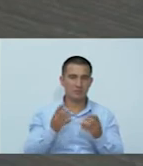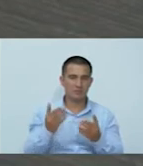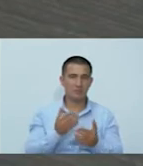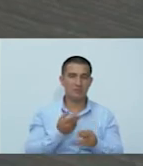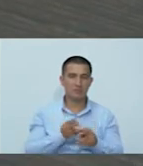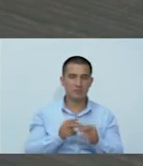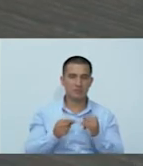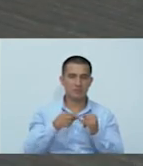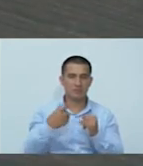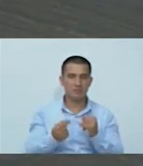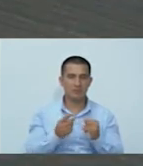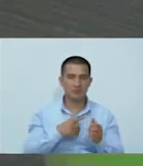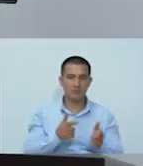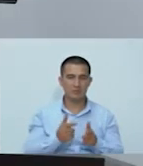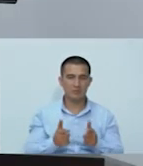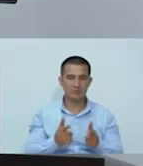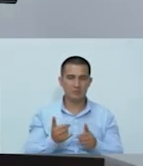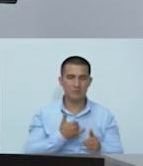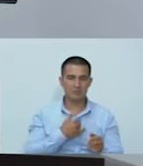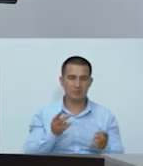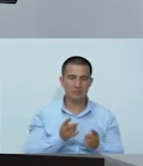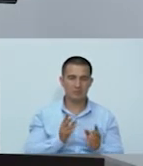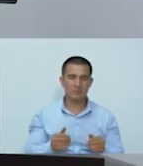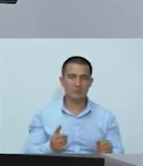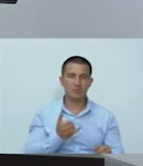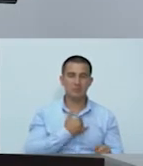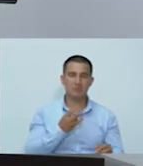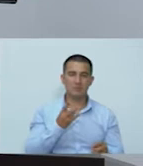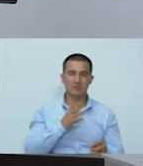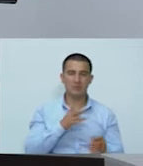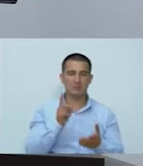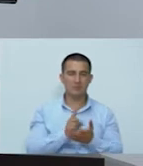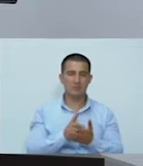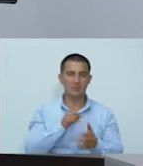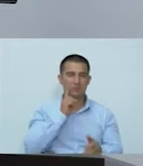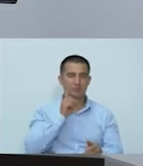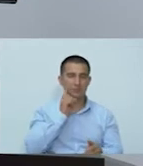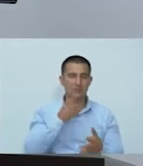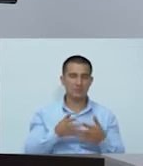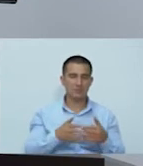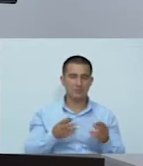banklarini yasab olamiz. Buning uchun yashil qog'ozdan foydalanamiz.